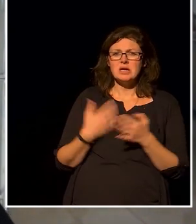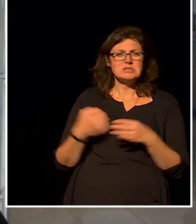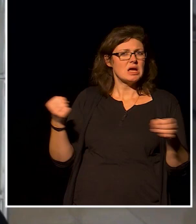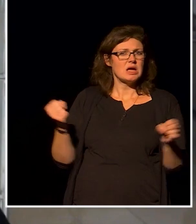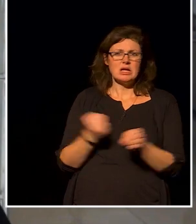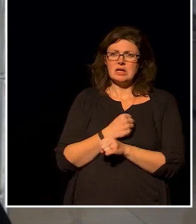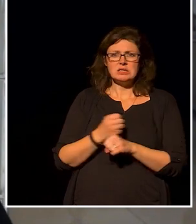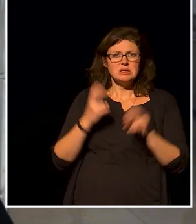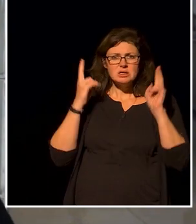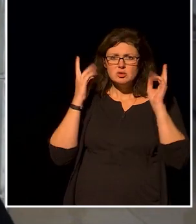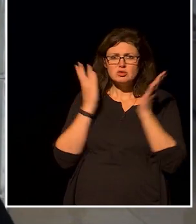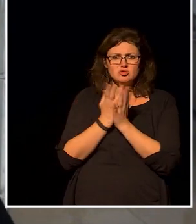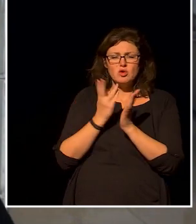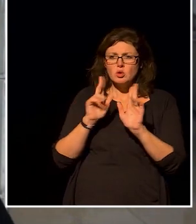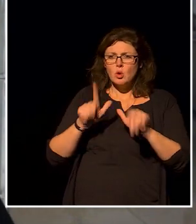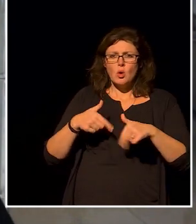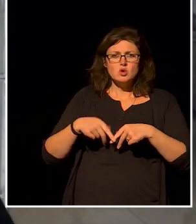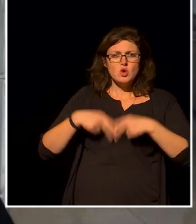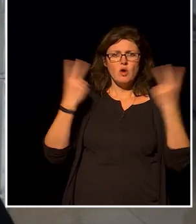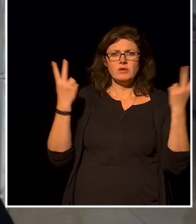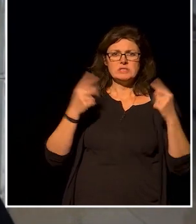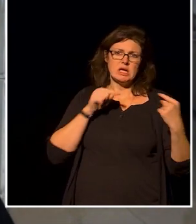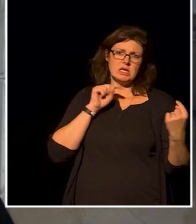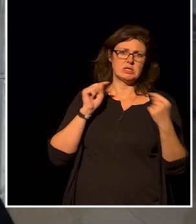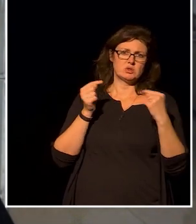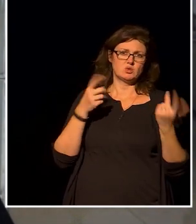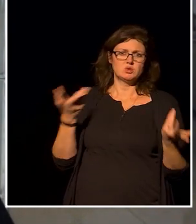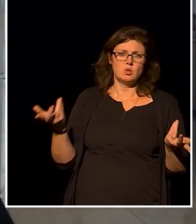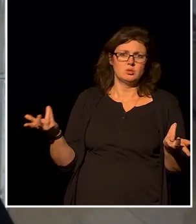offizieller Diskurs sein in dem Moment.